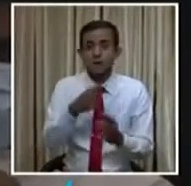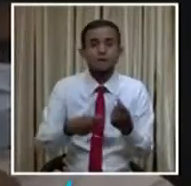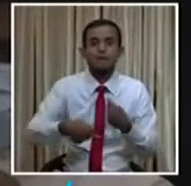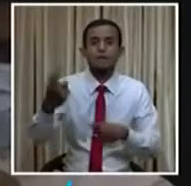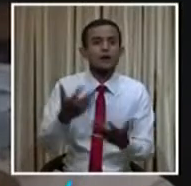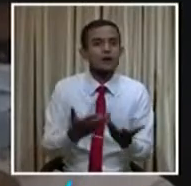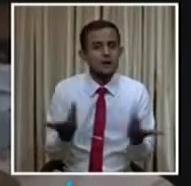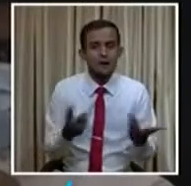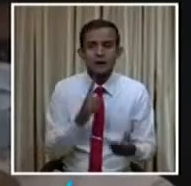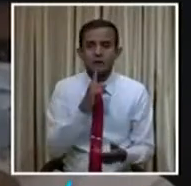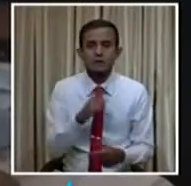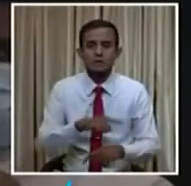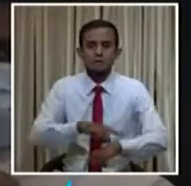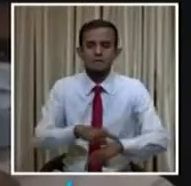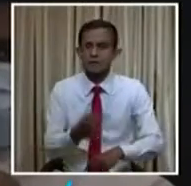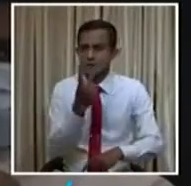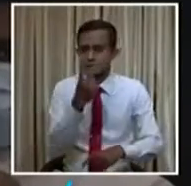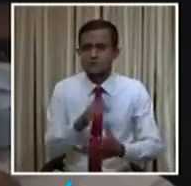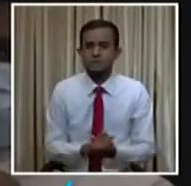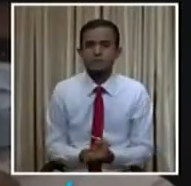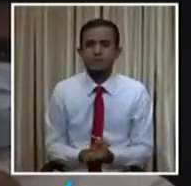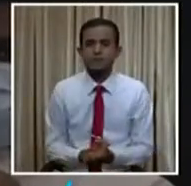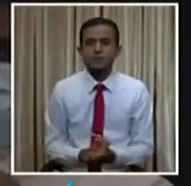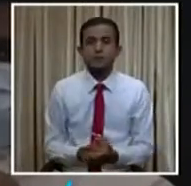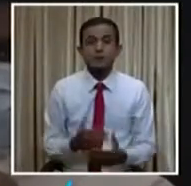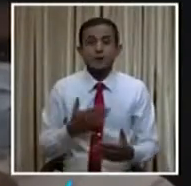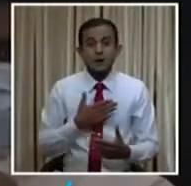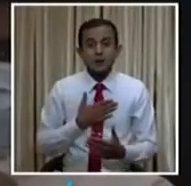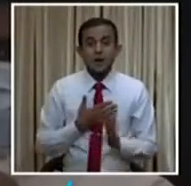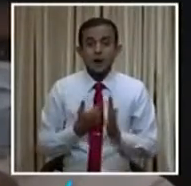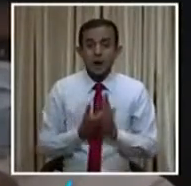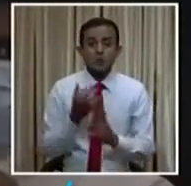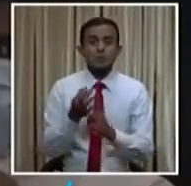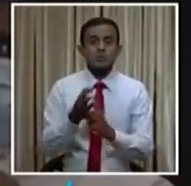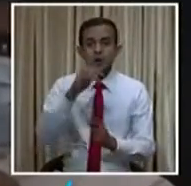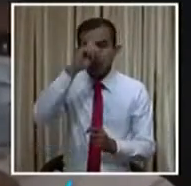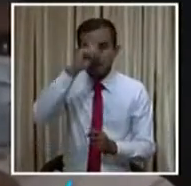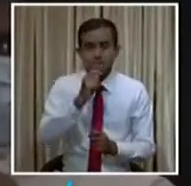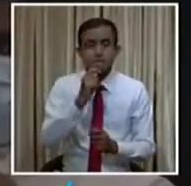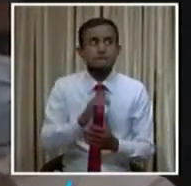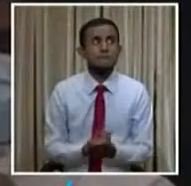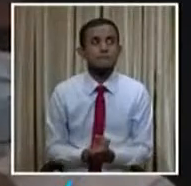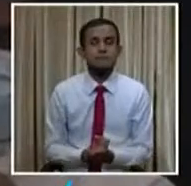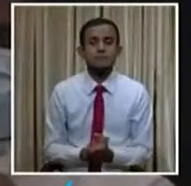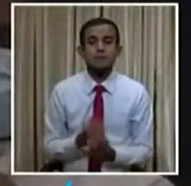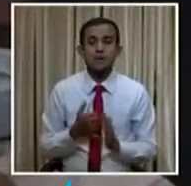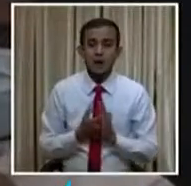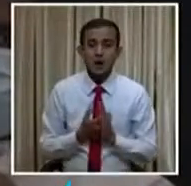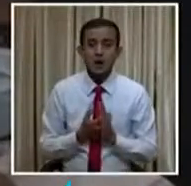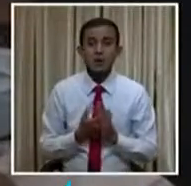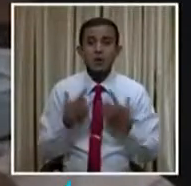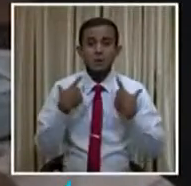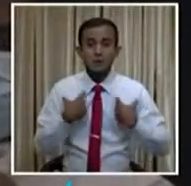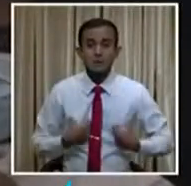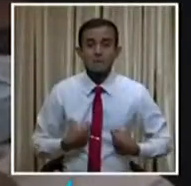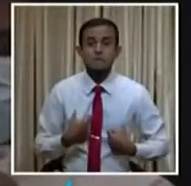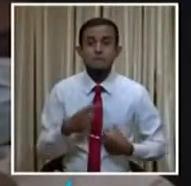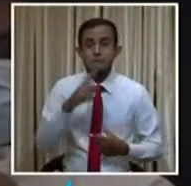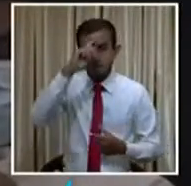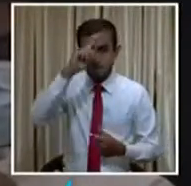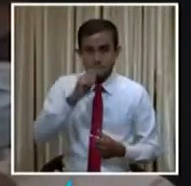නැහැ කියලා ඔබතුමාට තව විනාඩි දෙකයි ඔව් අපේ ගරු සභාපතිතුමනි ගරු මහින්ද රාජපක්ෂ